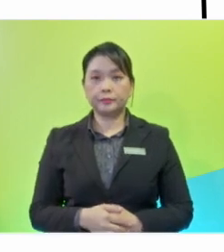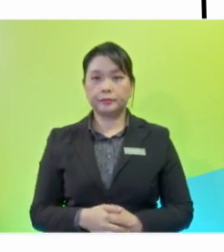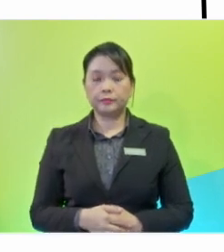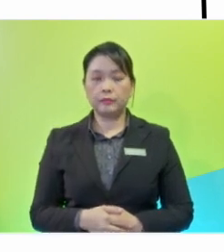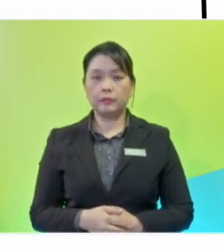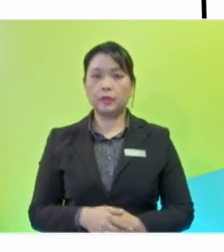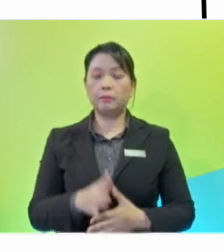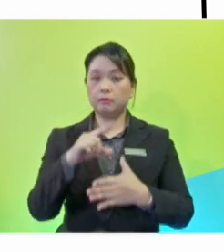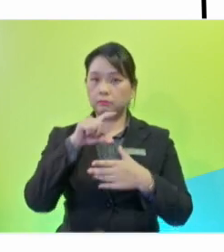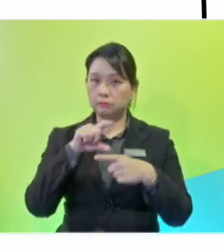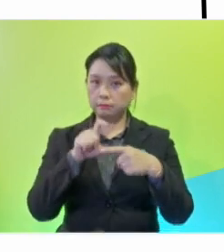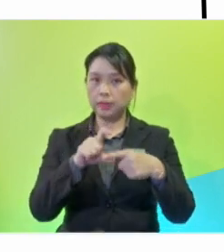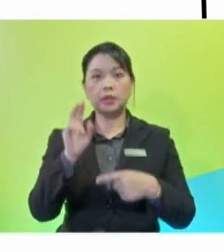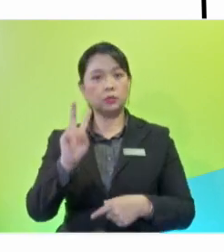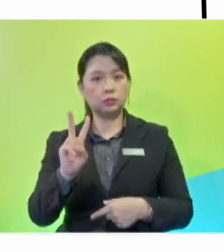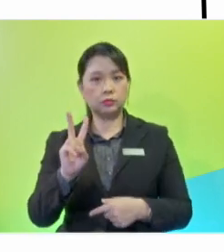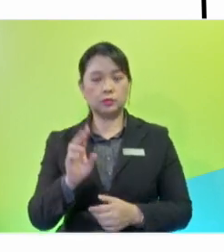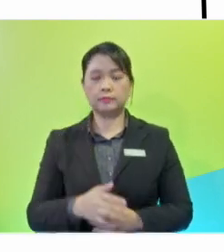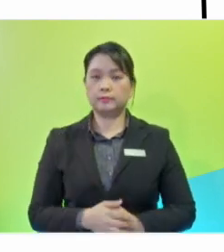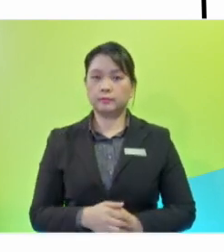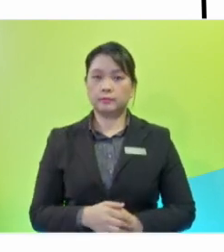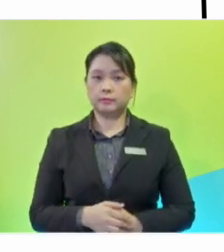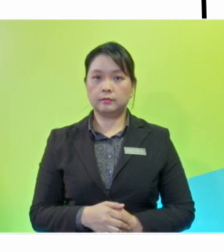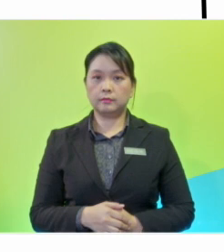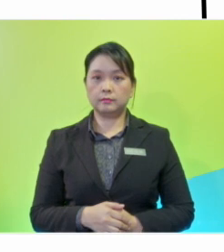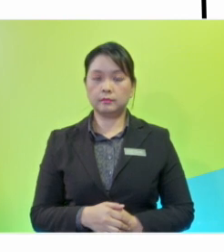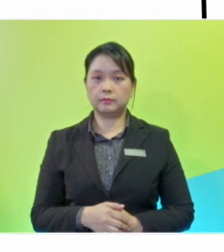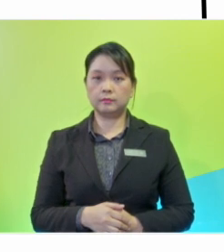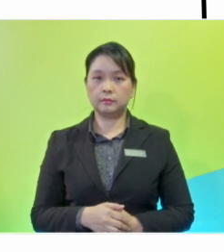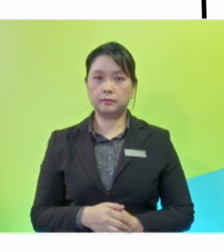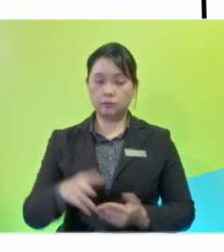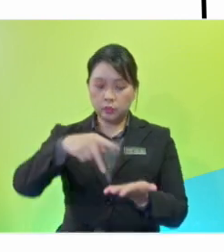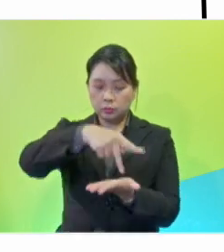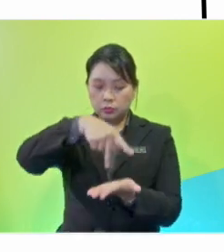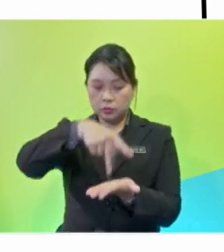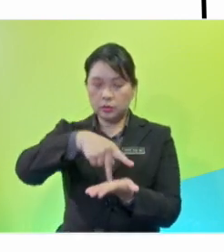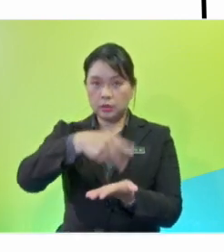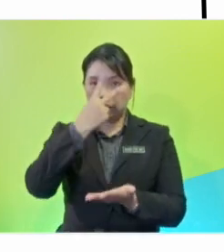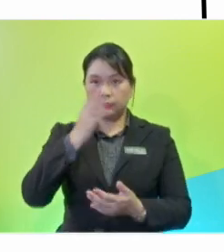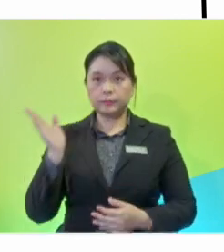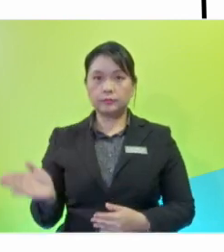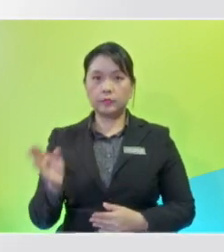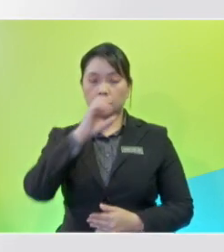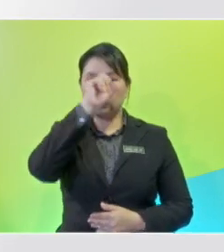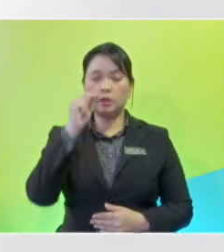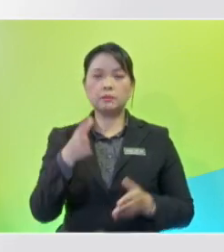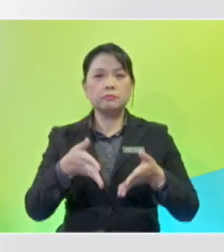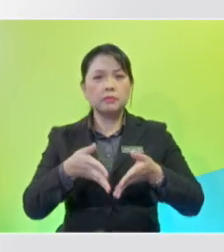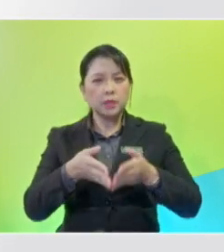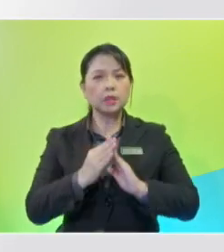Gen 2 eh 2 + 8 bagian 2 maka pusat bulatan kita adalah satu -3 soalnya Minta lokasi